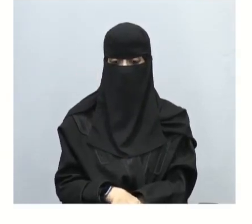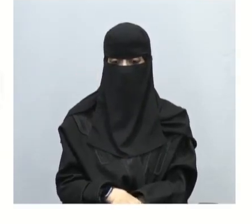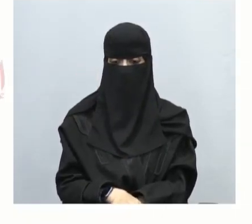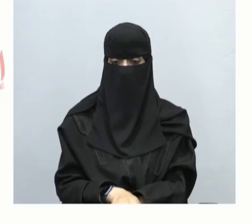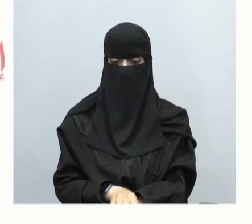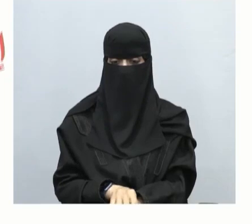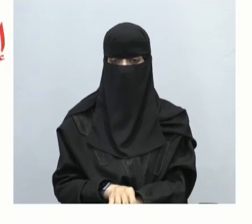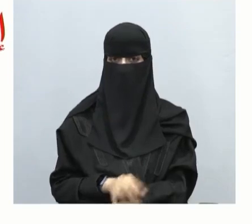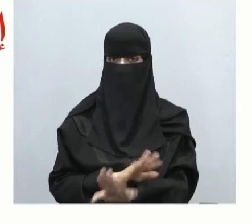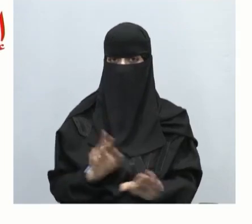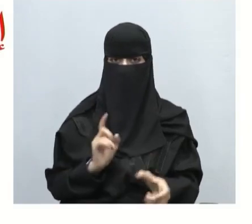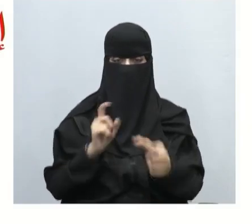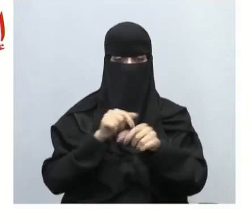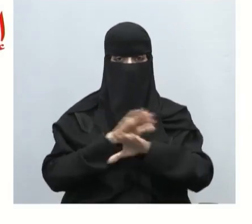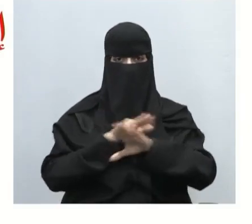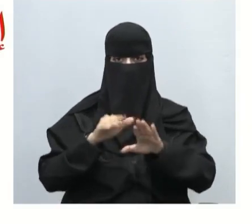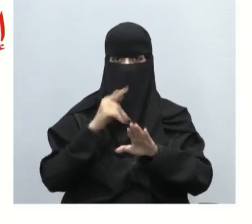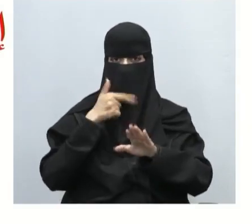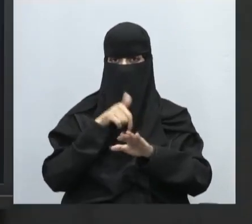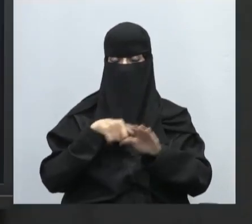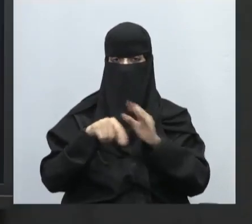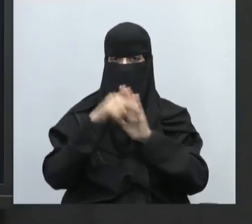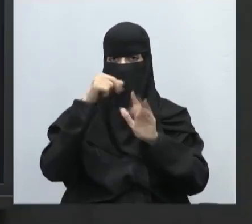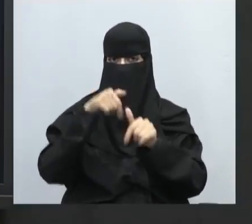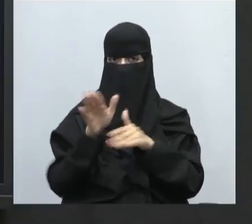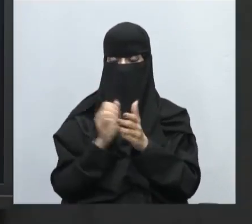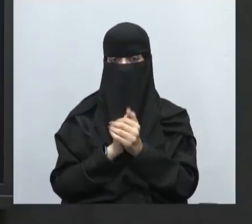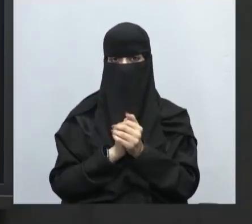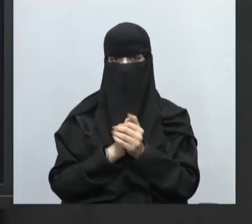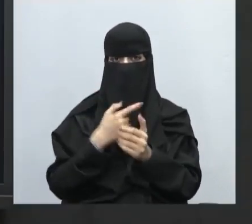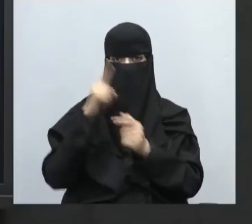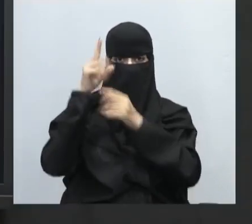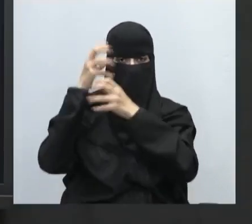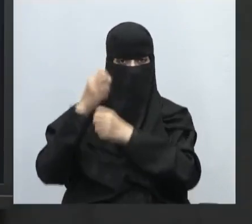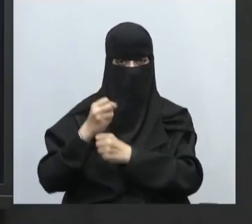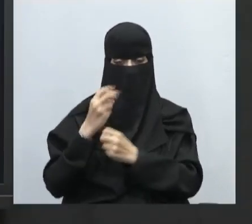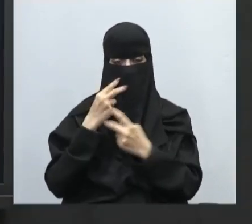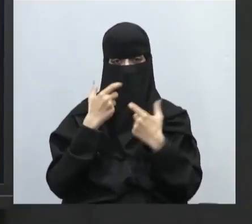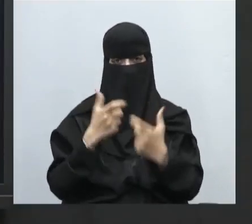3 الى هنا يا احبتي نكون قد انهينا درسنا لهذا اليوم دمتم بحفظ war